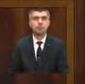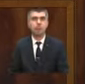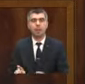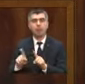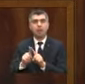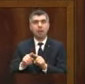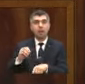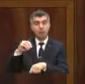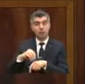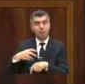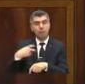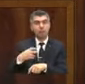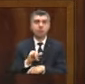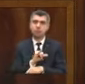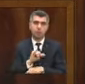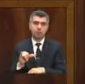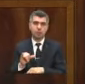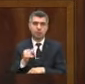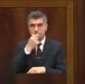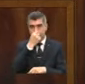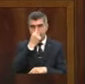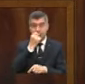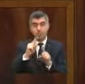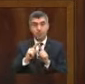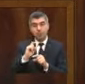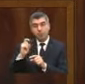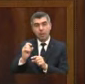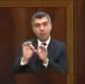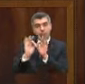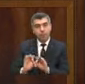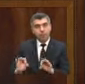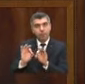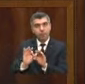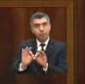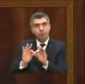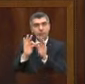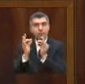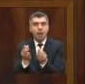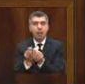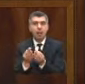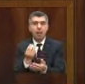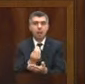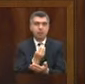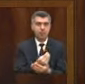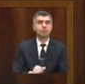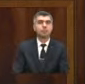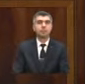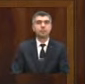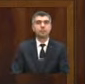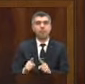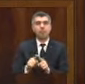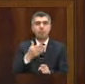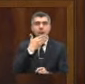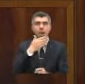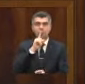طبقات غير اللي ما عندهاش التعويضات العائلية، تكون تعويضات عائلية واحدة. وبالمناسبة نحمد الله